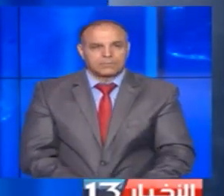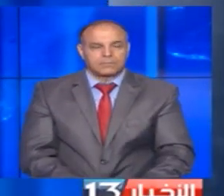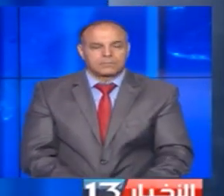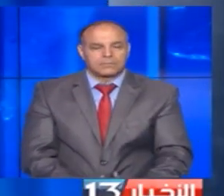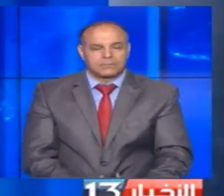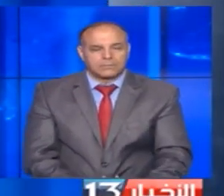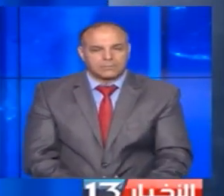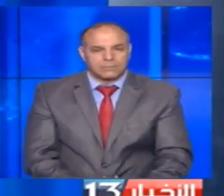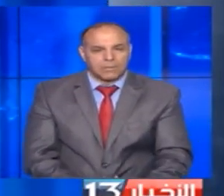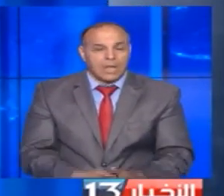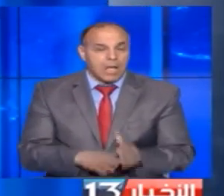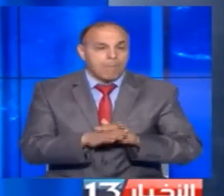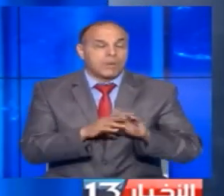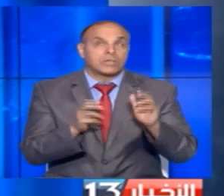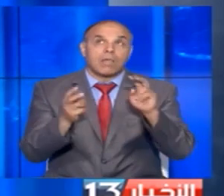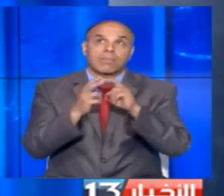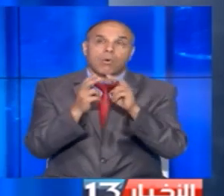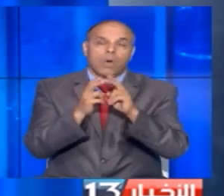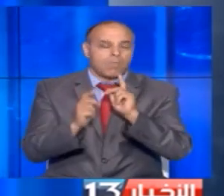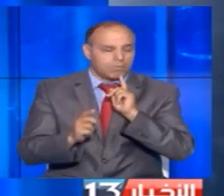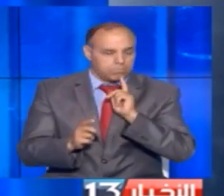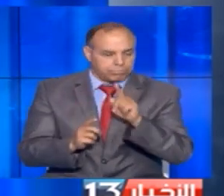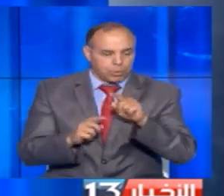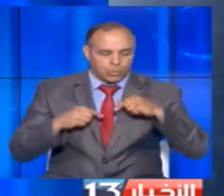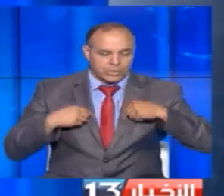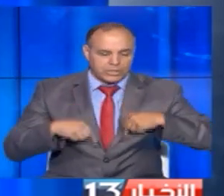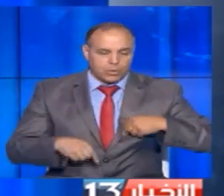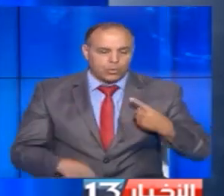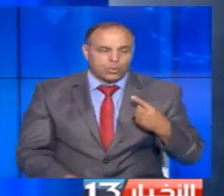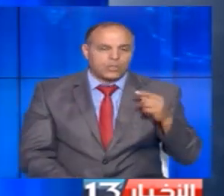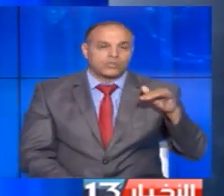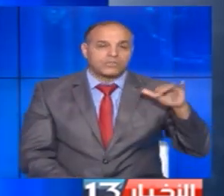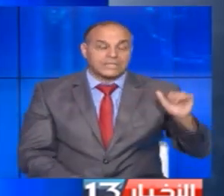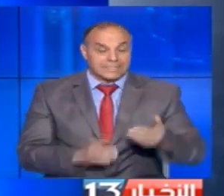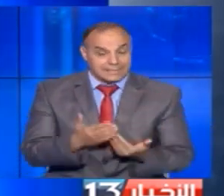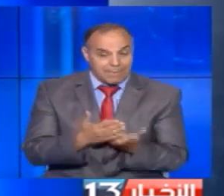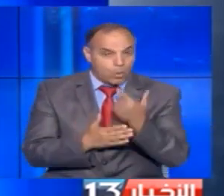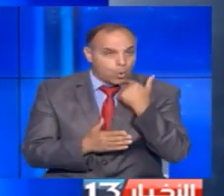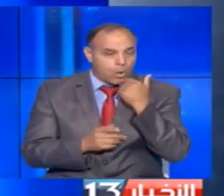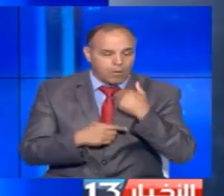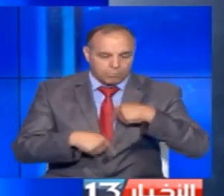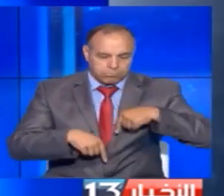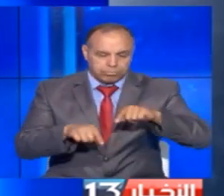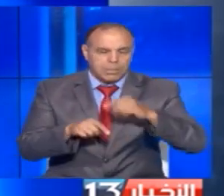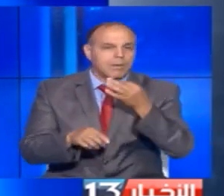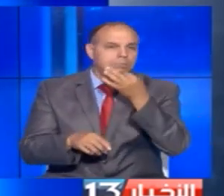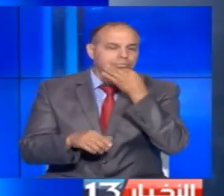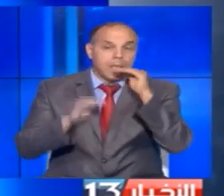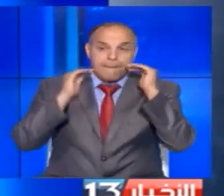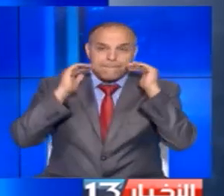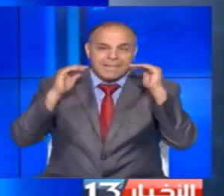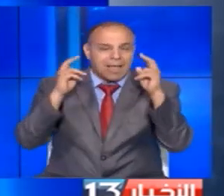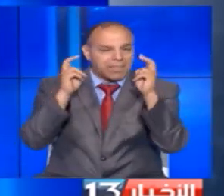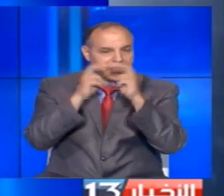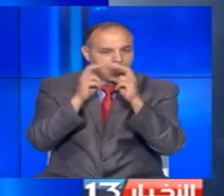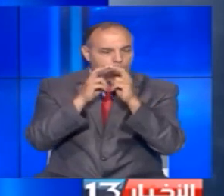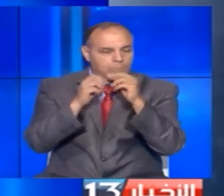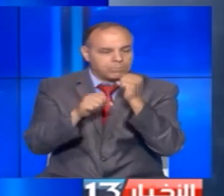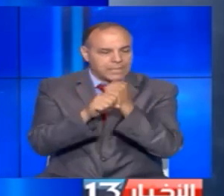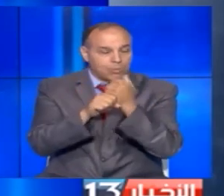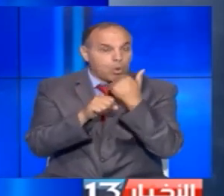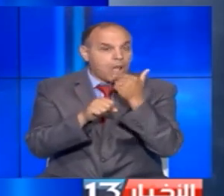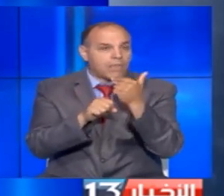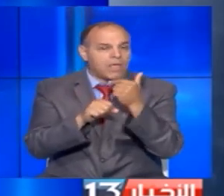في مجال الطاقه اعطى رئيس الحكومه يوسف الشاهد صباح اليوم اشاره انطلاق استغلال محطه انتاج الكهرباء